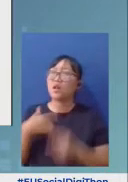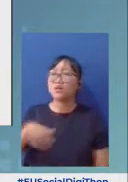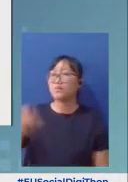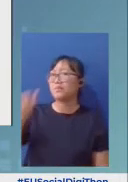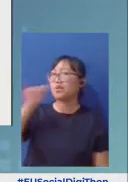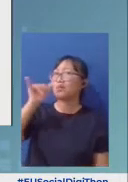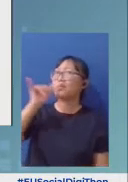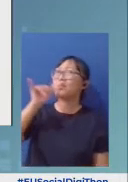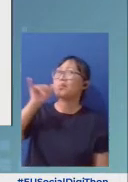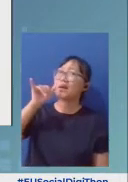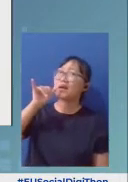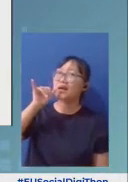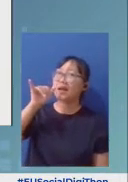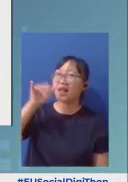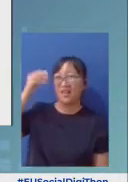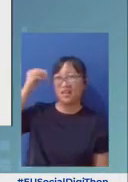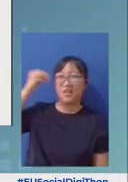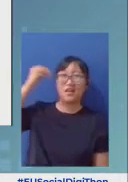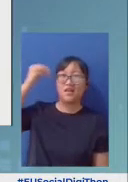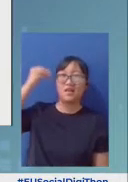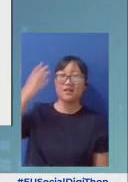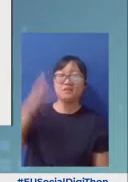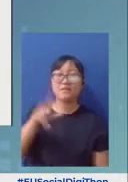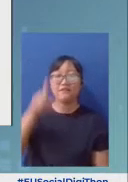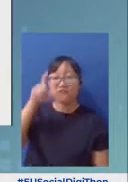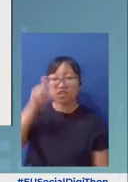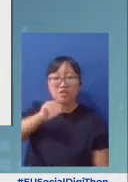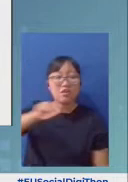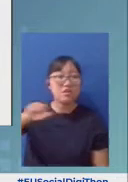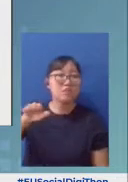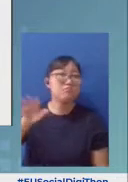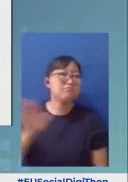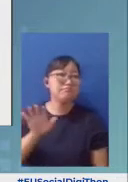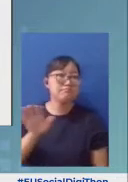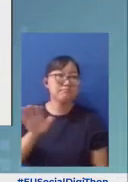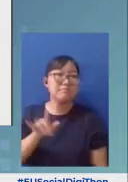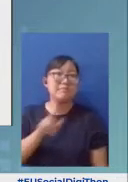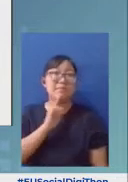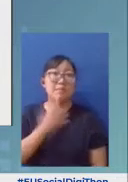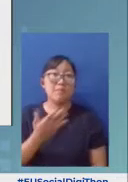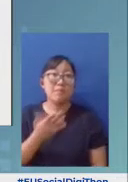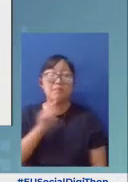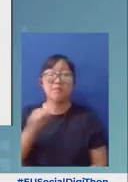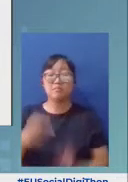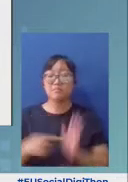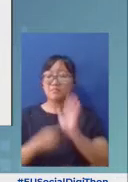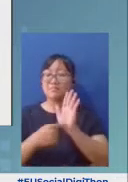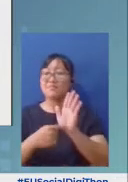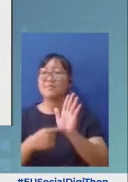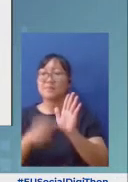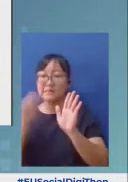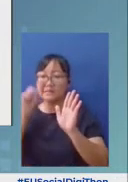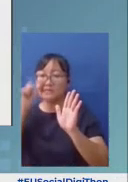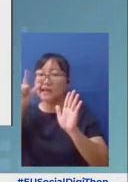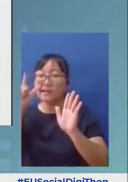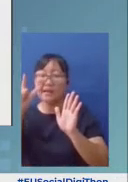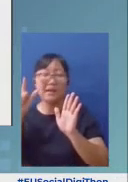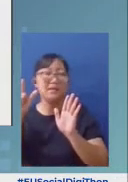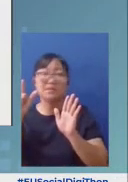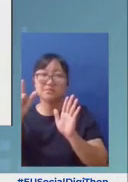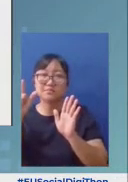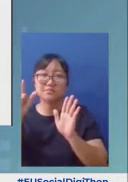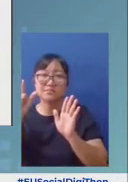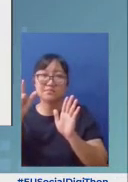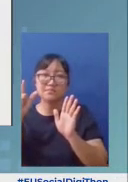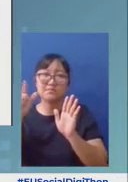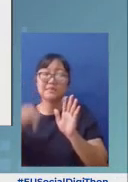lagi kacau-kacau begitu ya, kayak gitu juga itu menunjukkan kita kurang sadar dengan dunia internet ya,